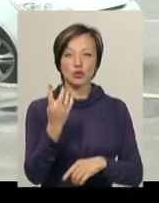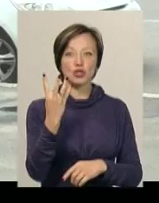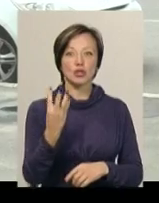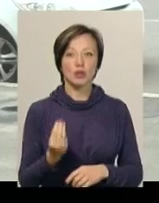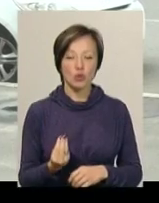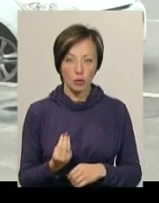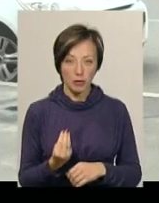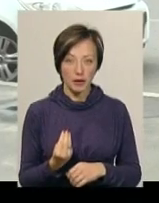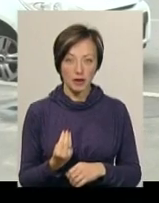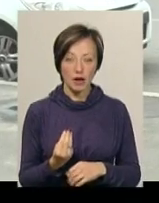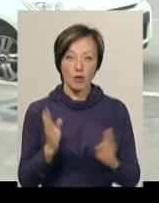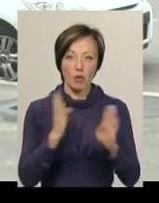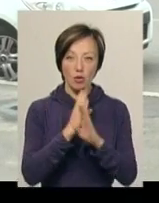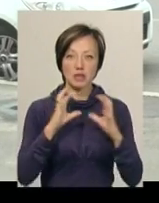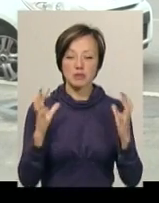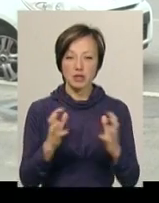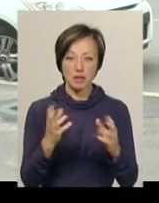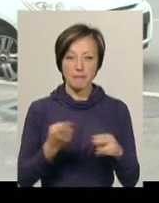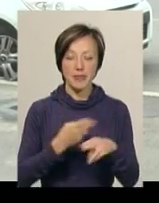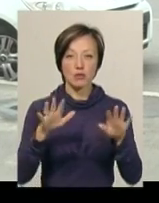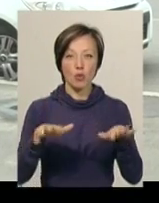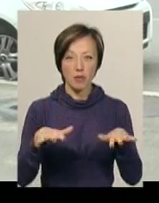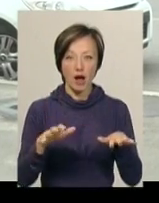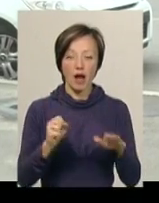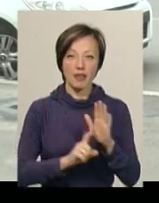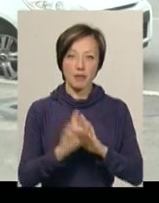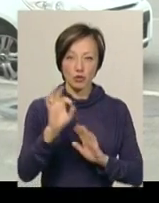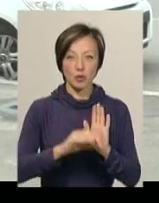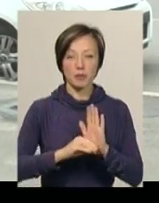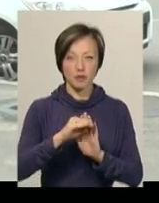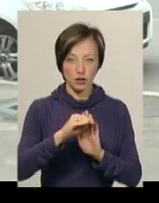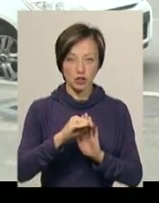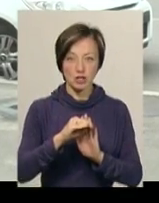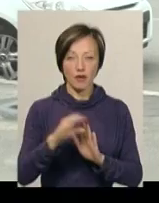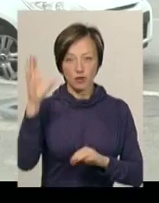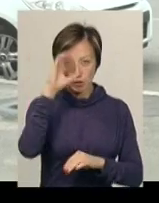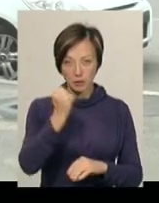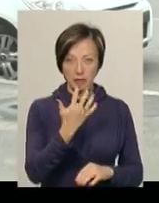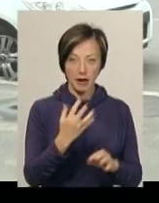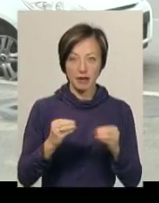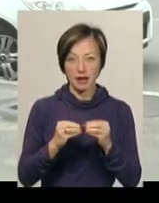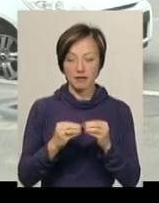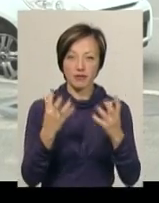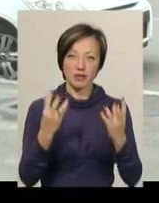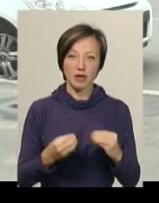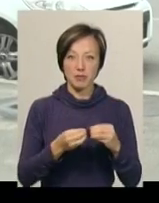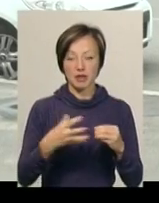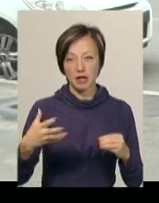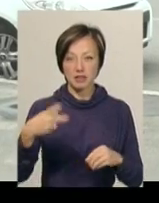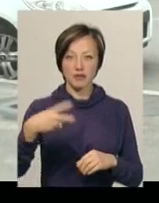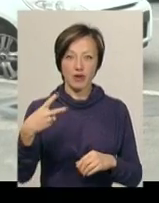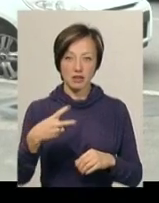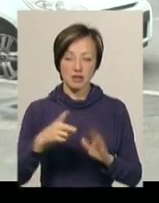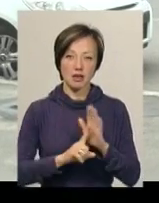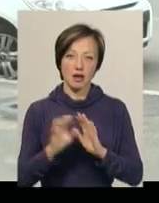доби погода збережеться без опадів, а температура підвищиться вночі до 5-10, в день до